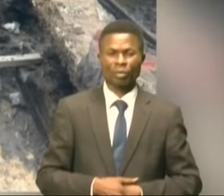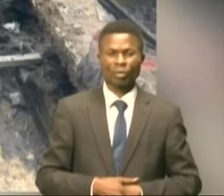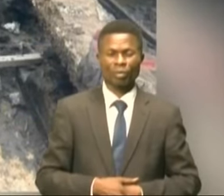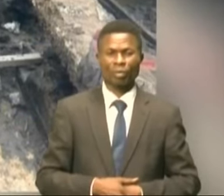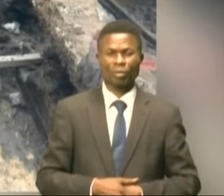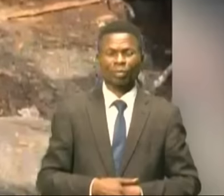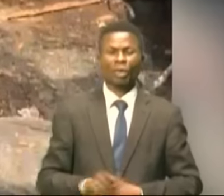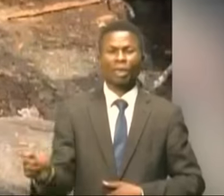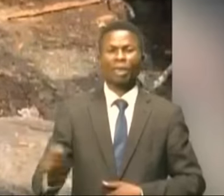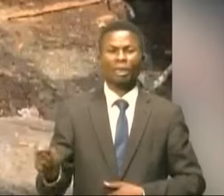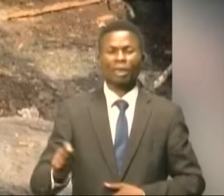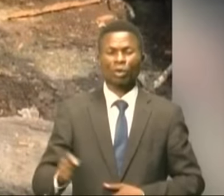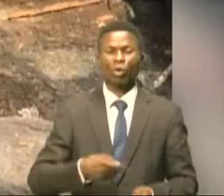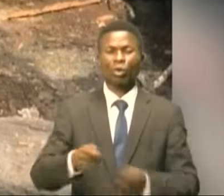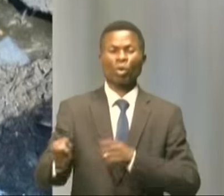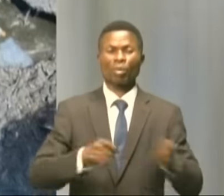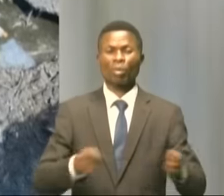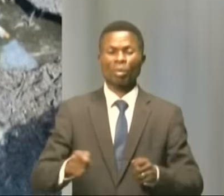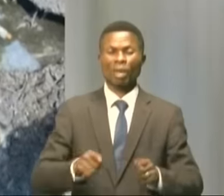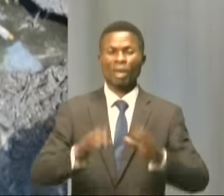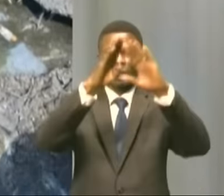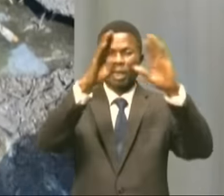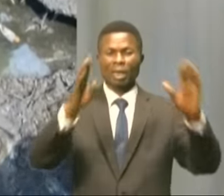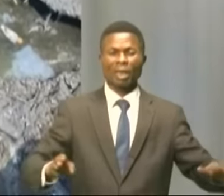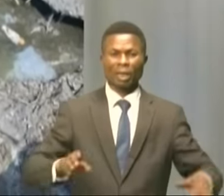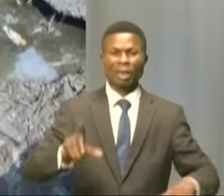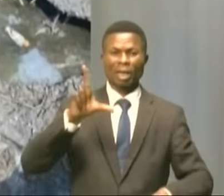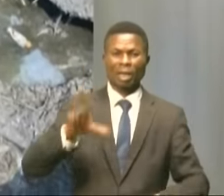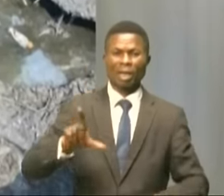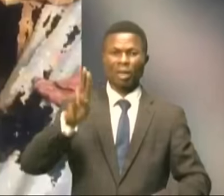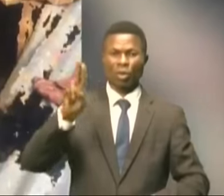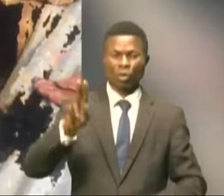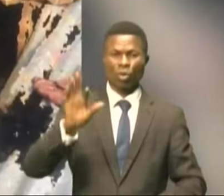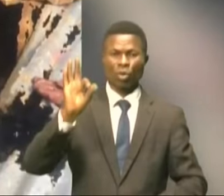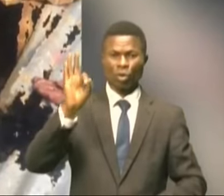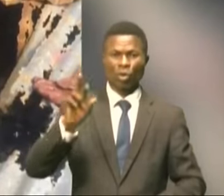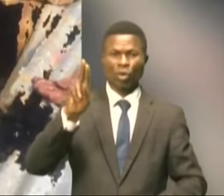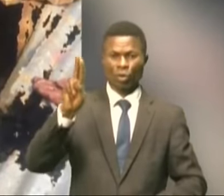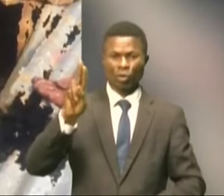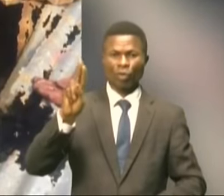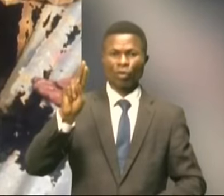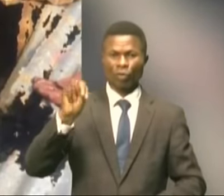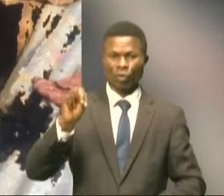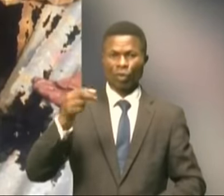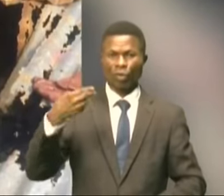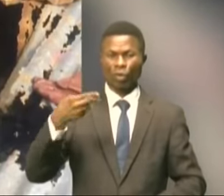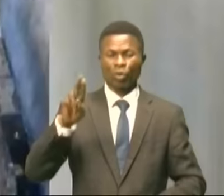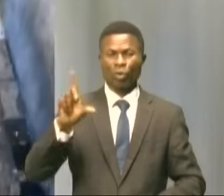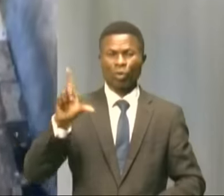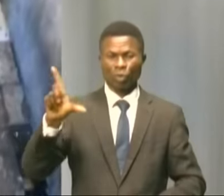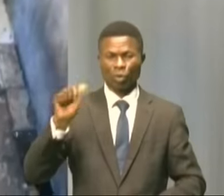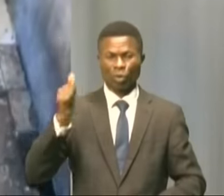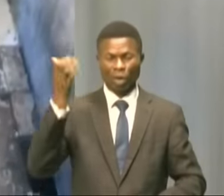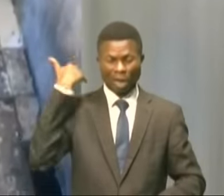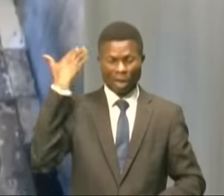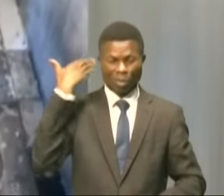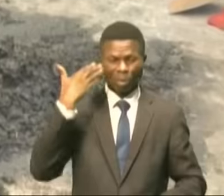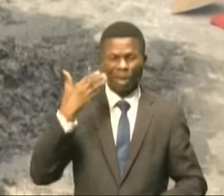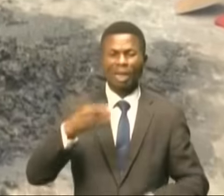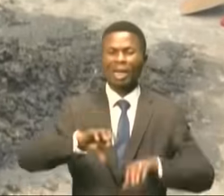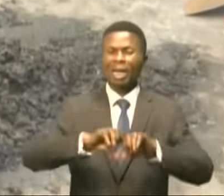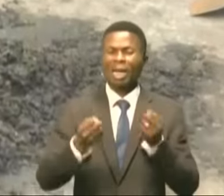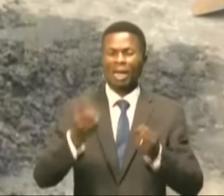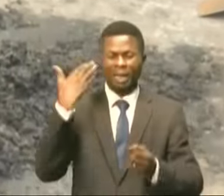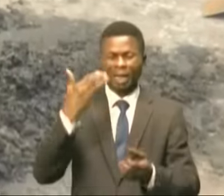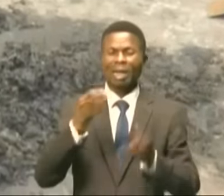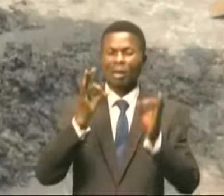les toilettes du marché Kanlufungula. Il y a de cela quelques temps. Toiture qui suinte et trouée, les cuves impropres, les dalles déjà